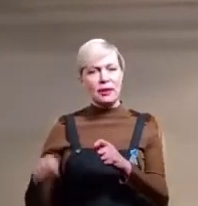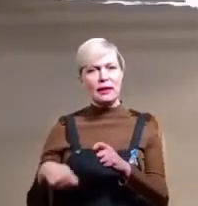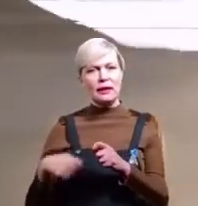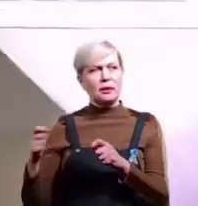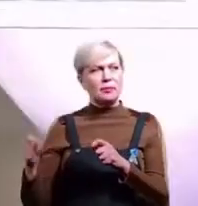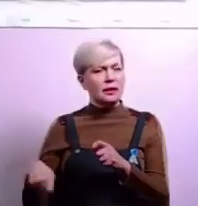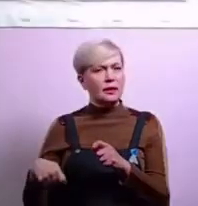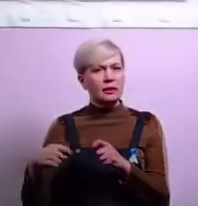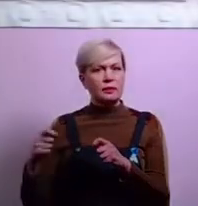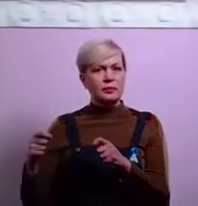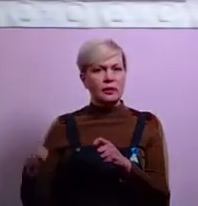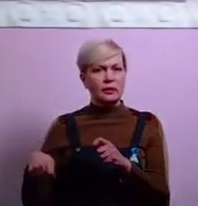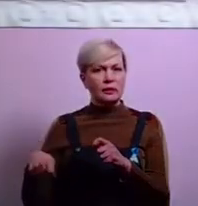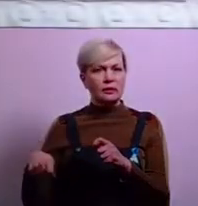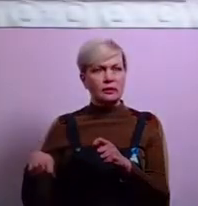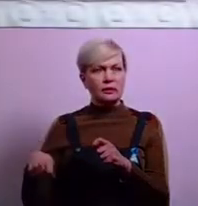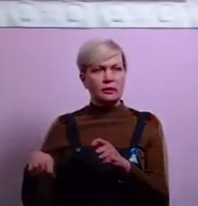Фух.